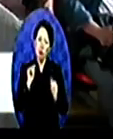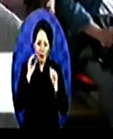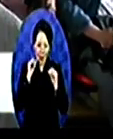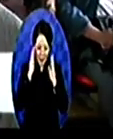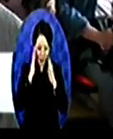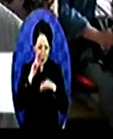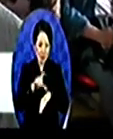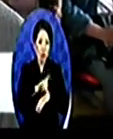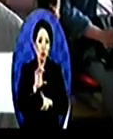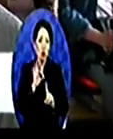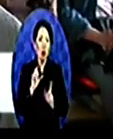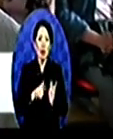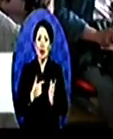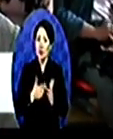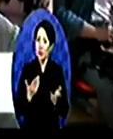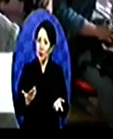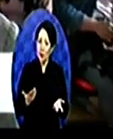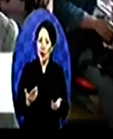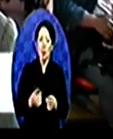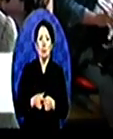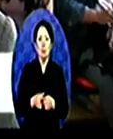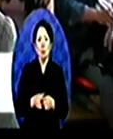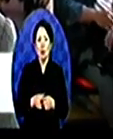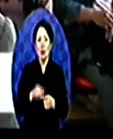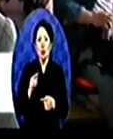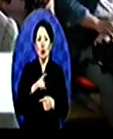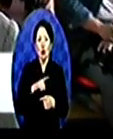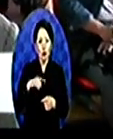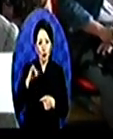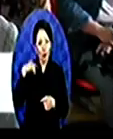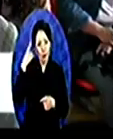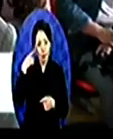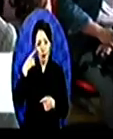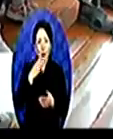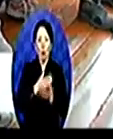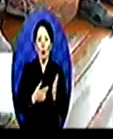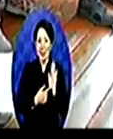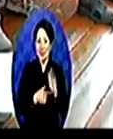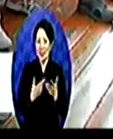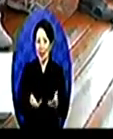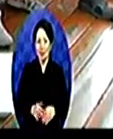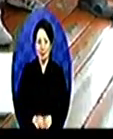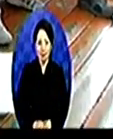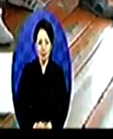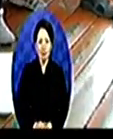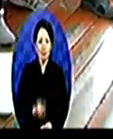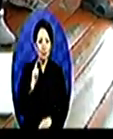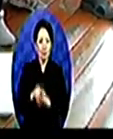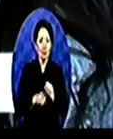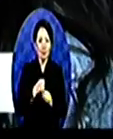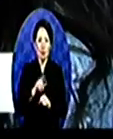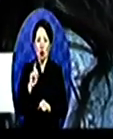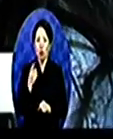юм тэр бүгд тэр нь одоо бас өөрийнхөө бодлоос хуваалцлаа. Энэ жил Хөвсгөл аймгийн